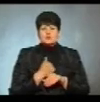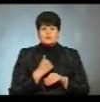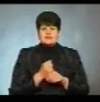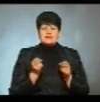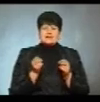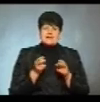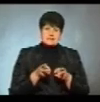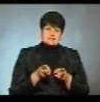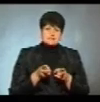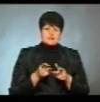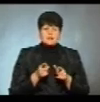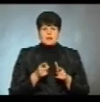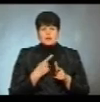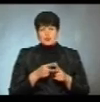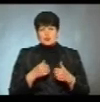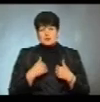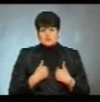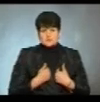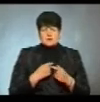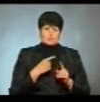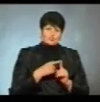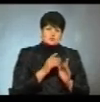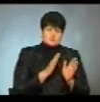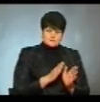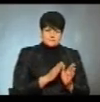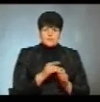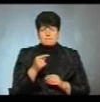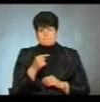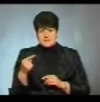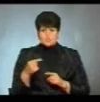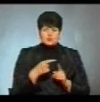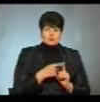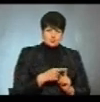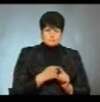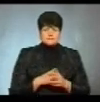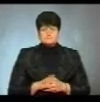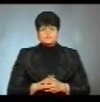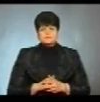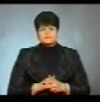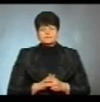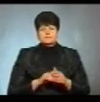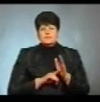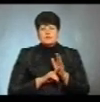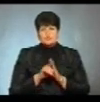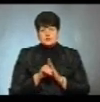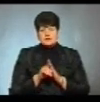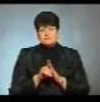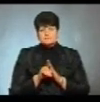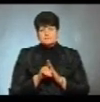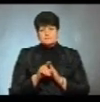чи потенційні розчарування і плюси. Тобто мінус-плюс. Ну, почнемо з потенційних ризиків